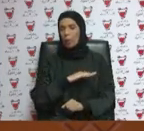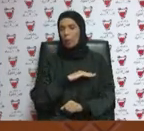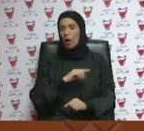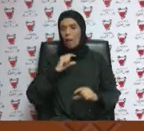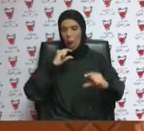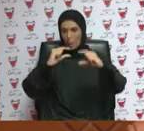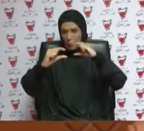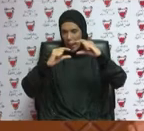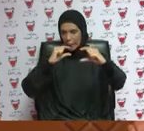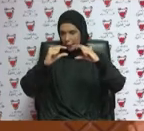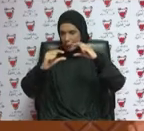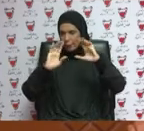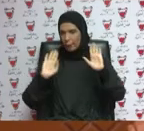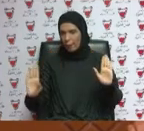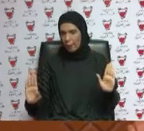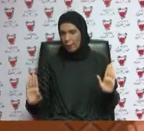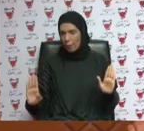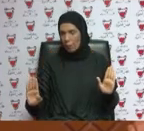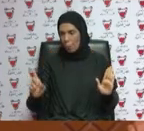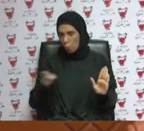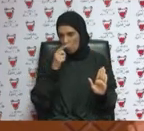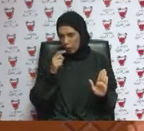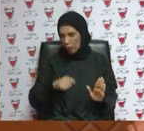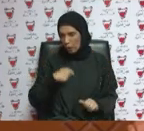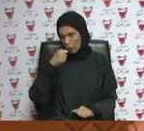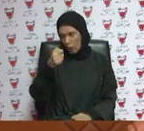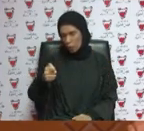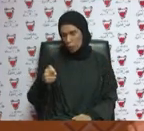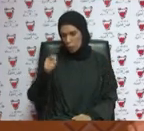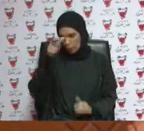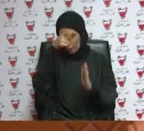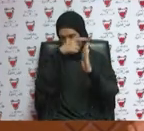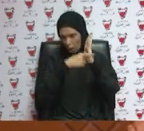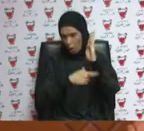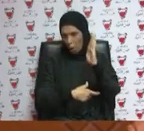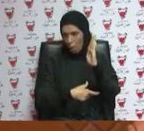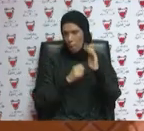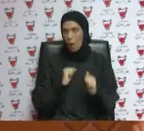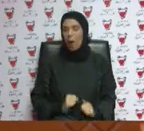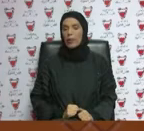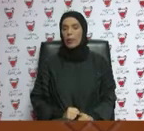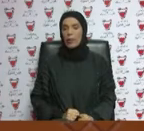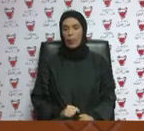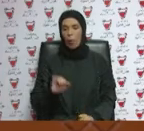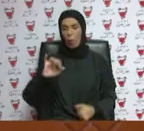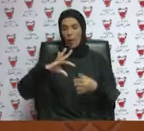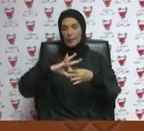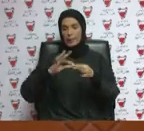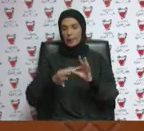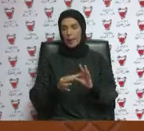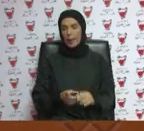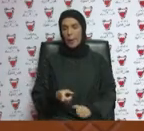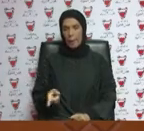في حسابه مباشرة بحسب قائمة تأتي من كل مؤسسة.